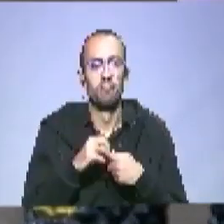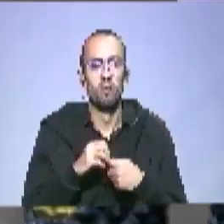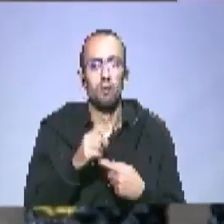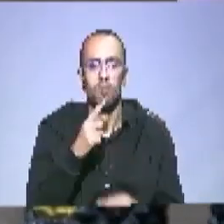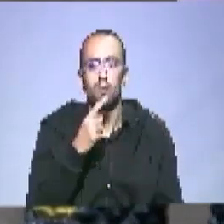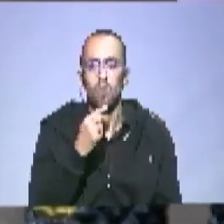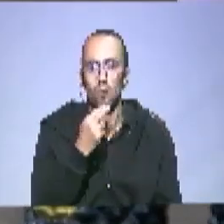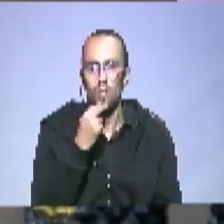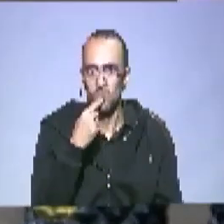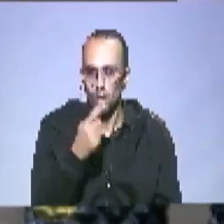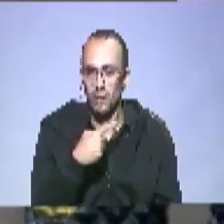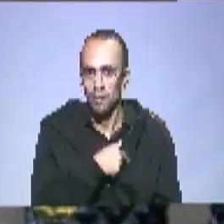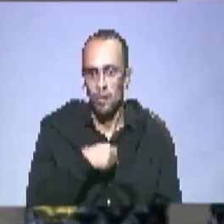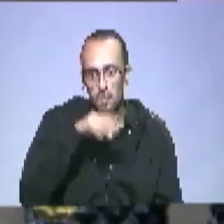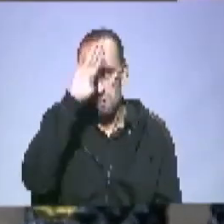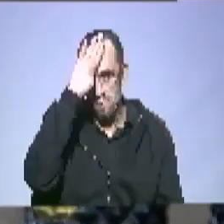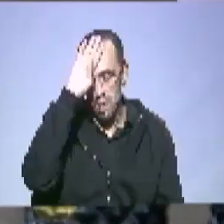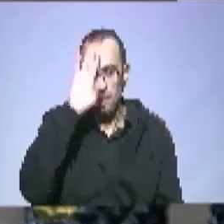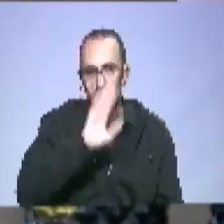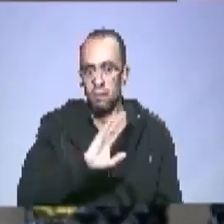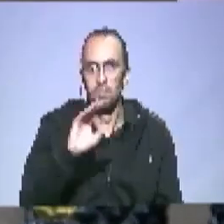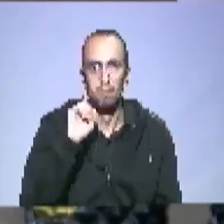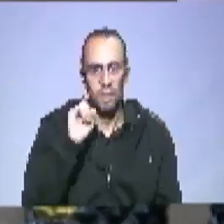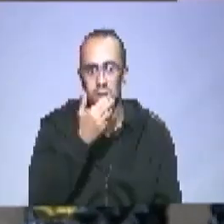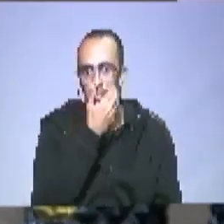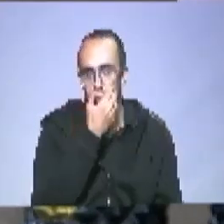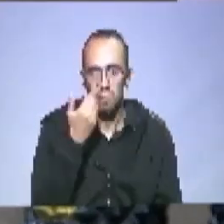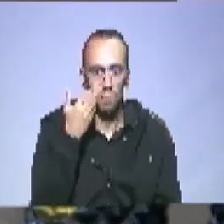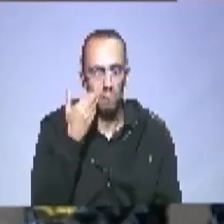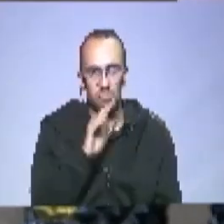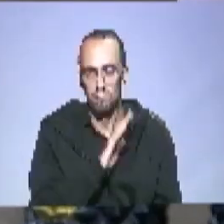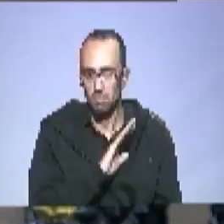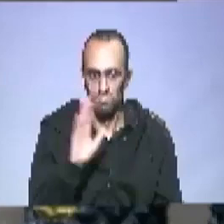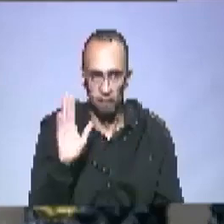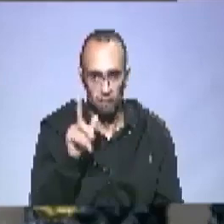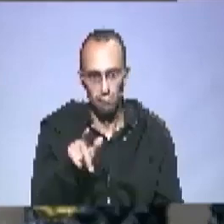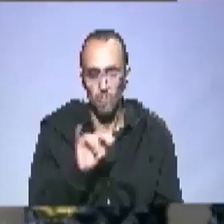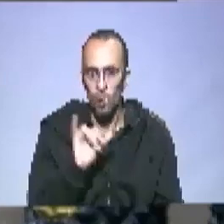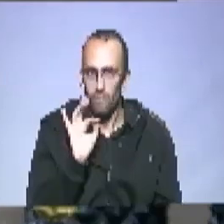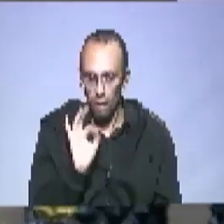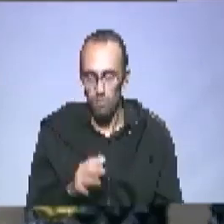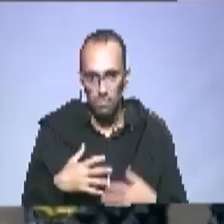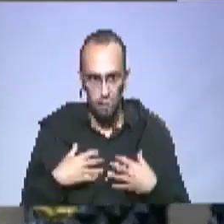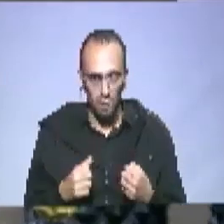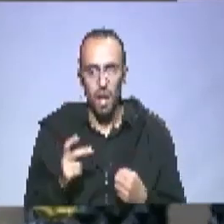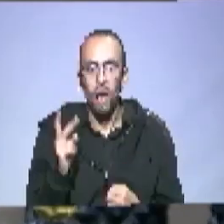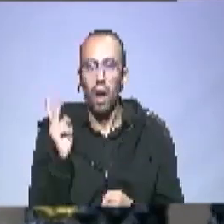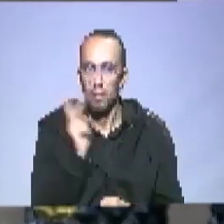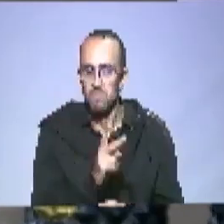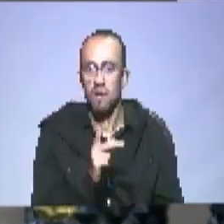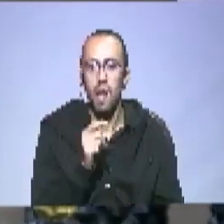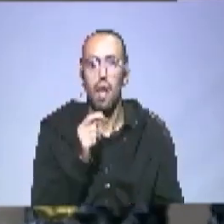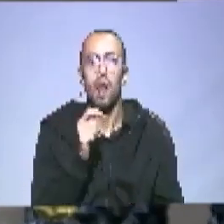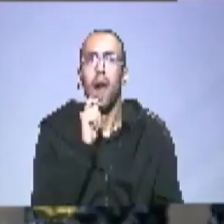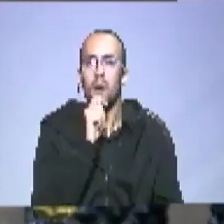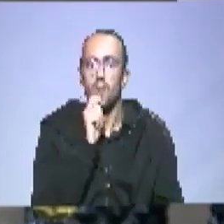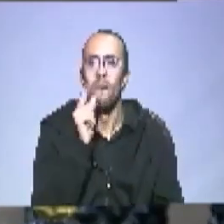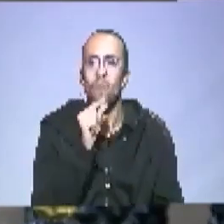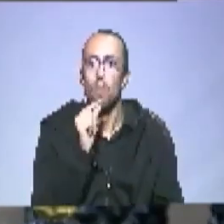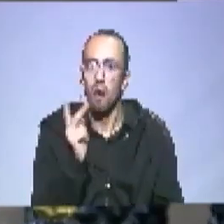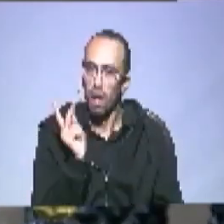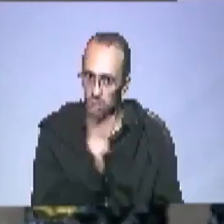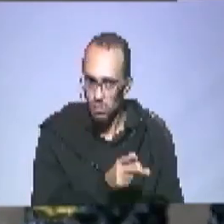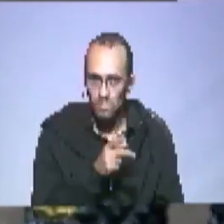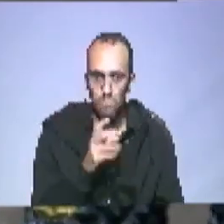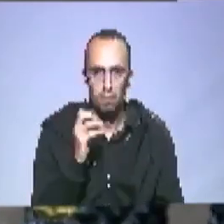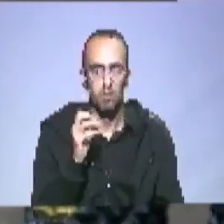بيسميه ملك السفره في الصوم. هو فعلا المشروم غني جدا بالبروتين، يمكن اكتر من اللحمه والفول كمان، مهم